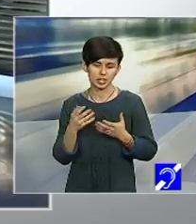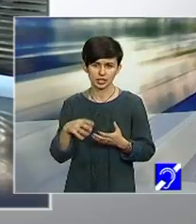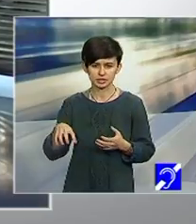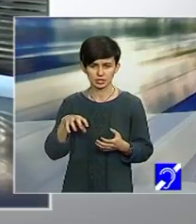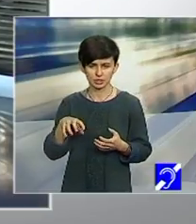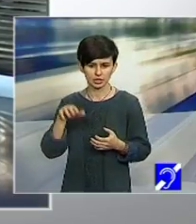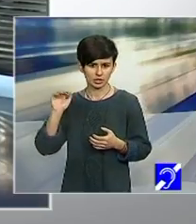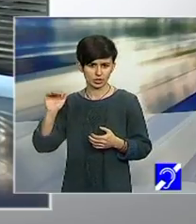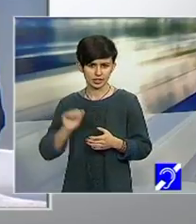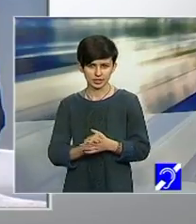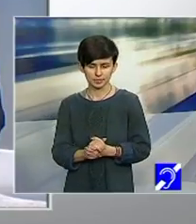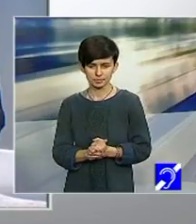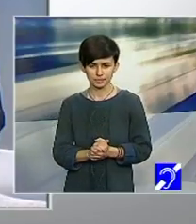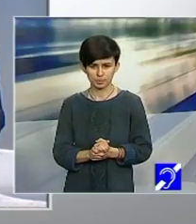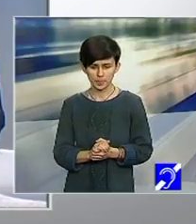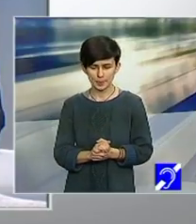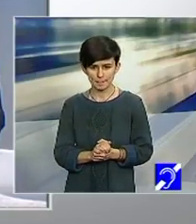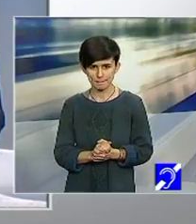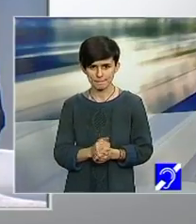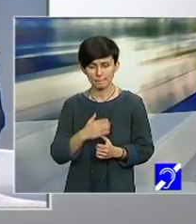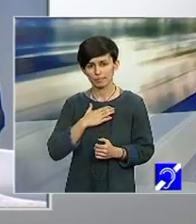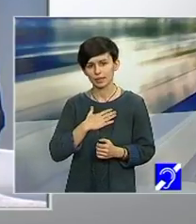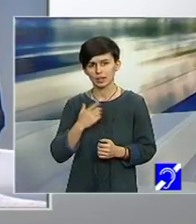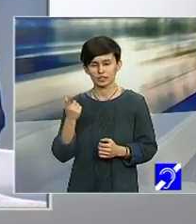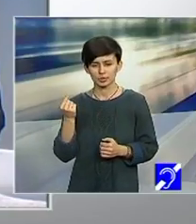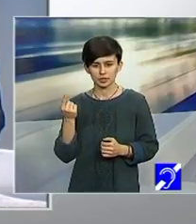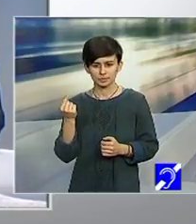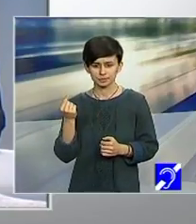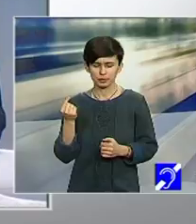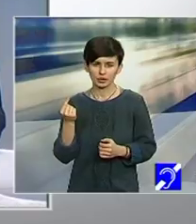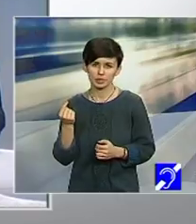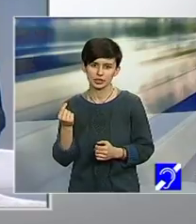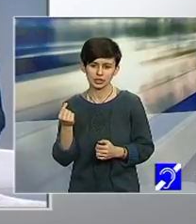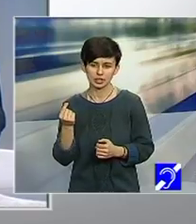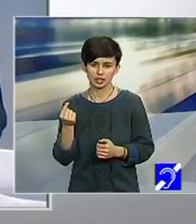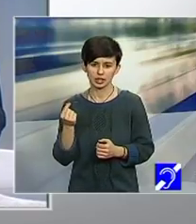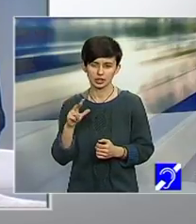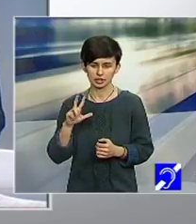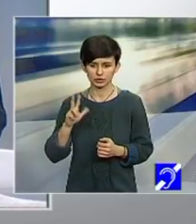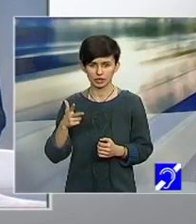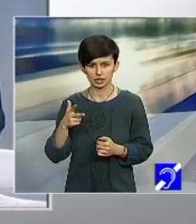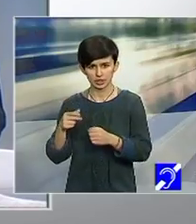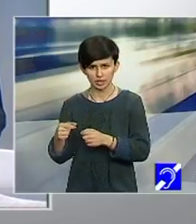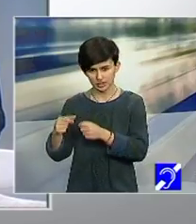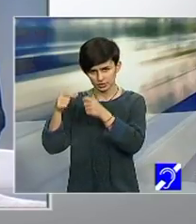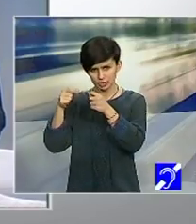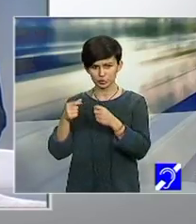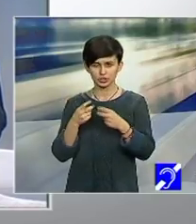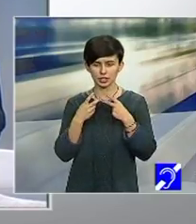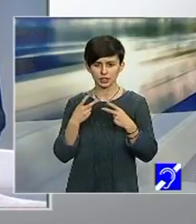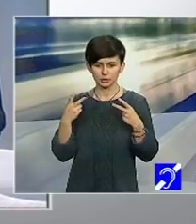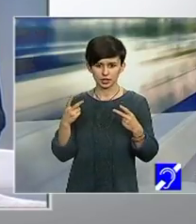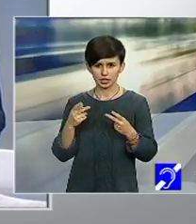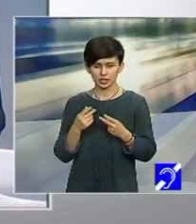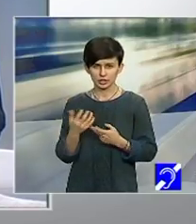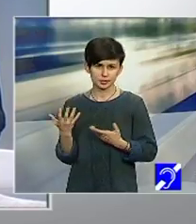acestuia? Se știe? Da, avem un parteneriat, cea de-a treia mare instituție